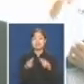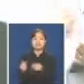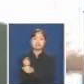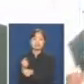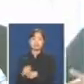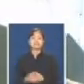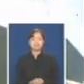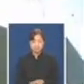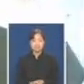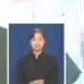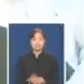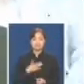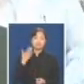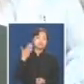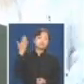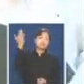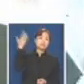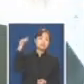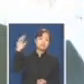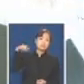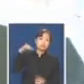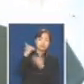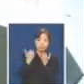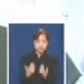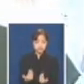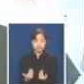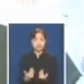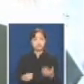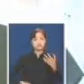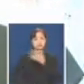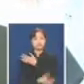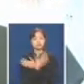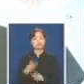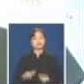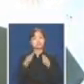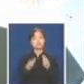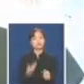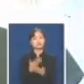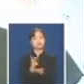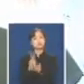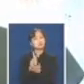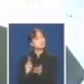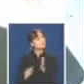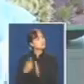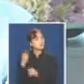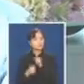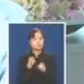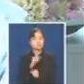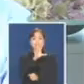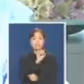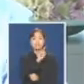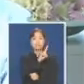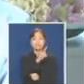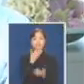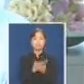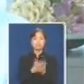ต่สมัยตั้งรัฐบาลชุดปัจจุบันเนี่ยเดิมทีเนี่ยเรามีสามารถปล่อยกู้ได้ในปี51ประมาณ 7,000 กว่ารายแ